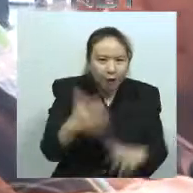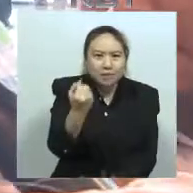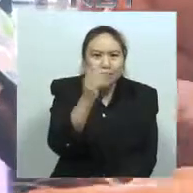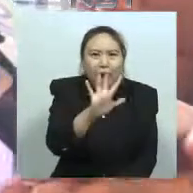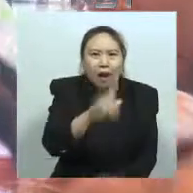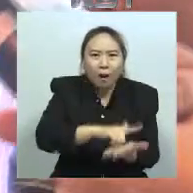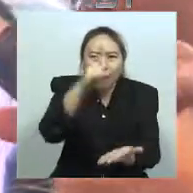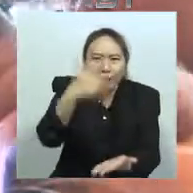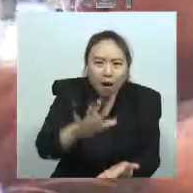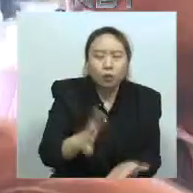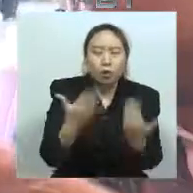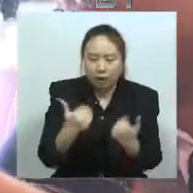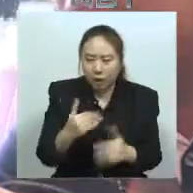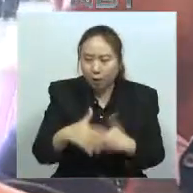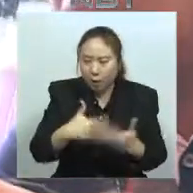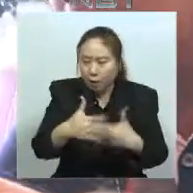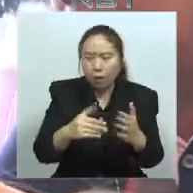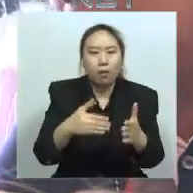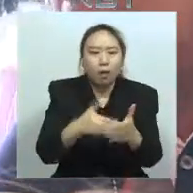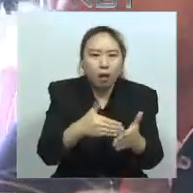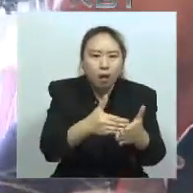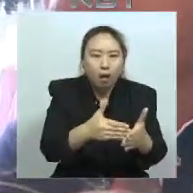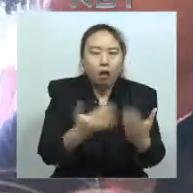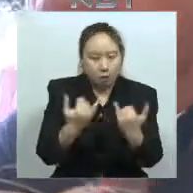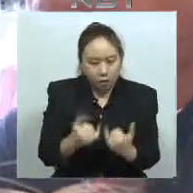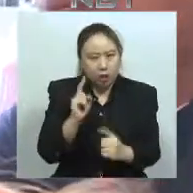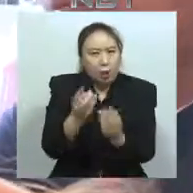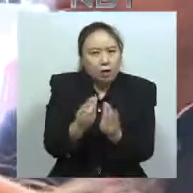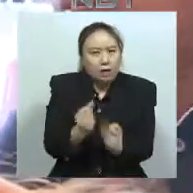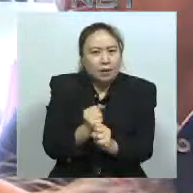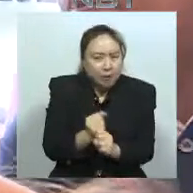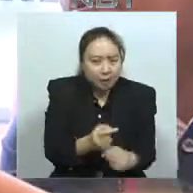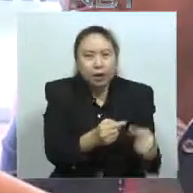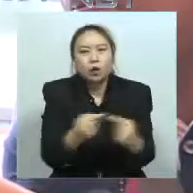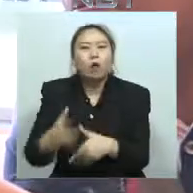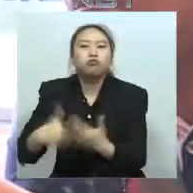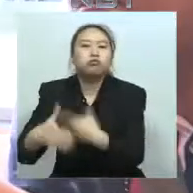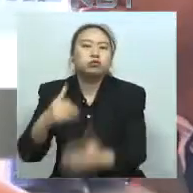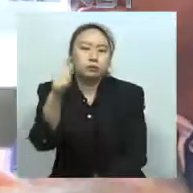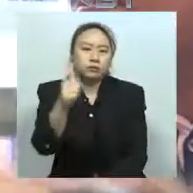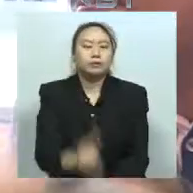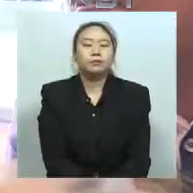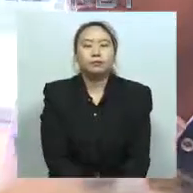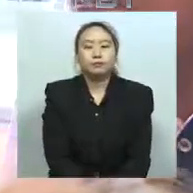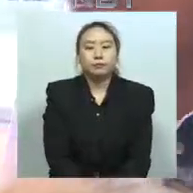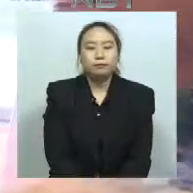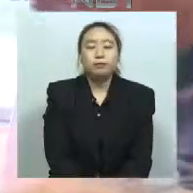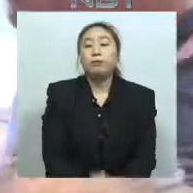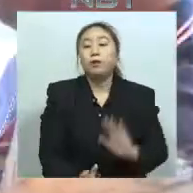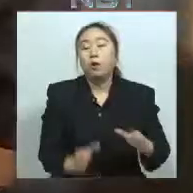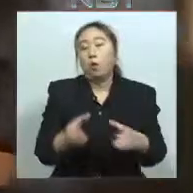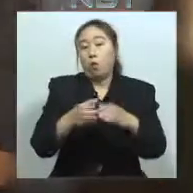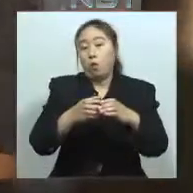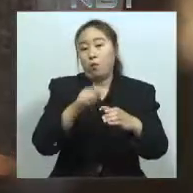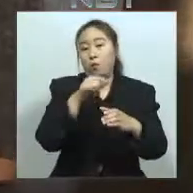กลไกในการบริหารบ้านเมืองควรจะรีบทำทุกอย่างให้เรียบร้อยบ้านเมืองเราจะได้เดินหน้าได้ครับส่วนอีกหนึ่งพรรคร่ว